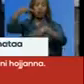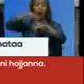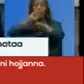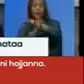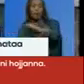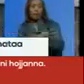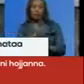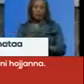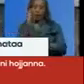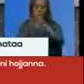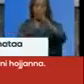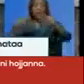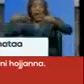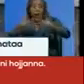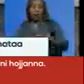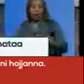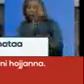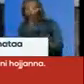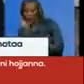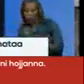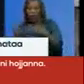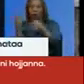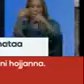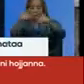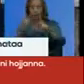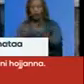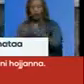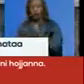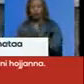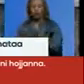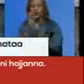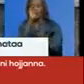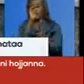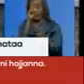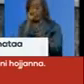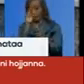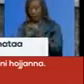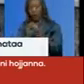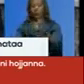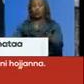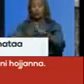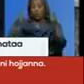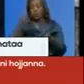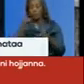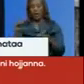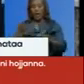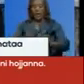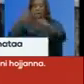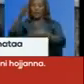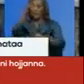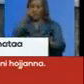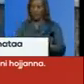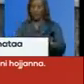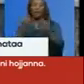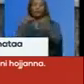መስራችና በዓለም አቀፍ በአህጉር አቀፍ እንዲሁም ቀጠናዊ ጉዳዮች ላይ ጉልህና ገንቢ ሚና የምትጫወት